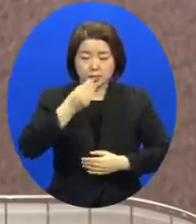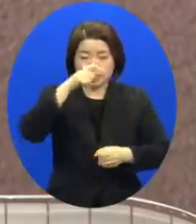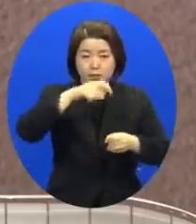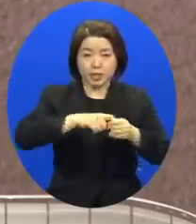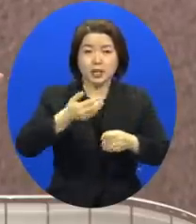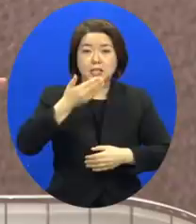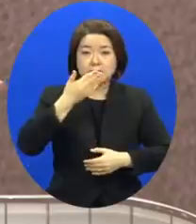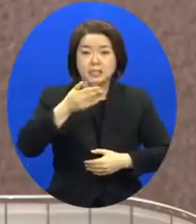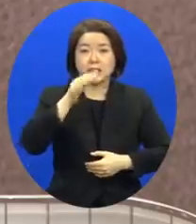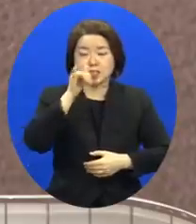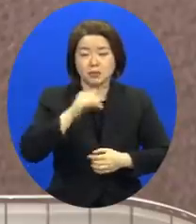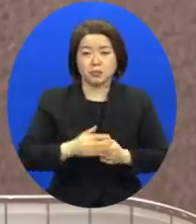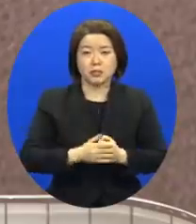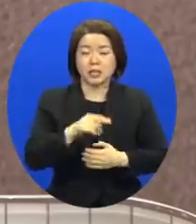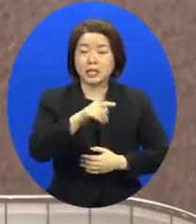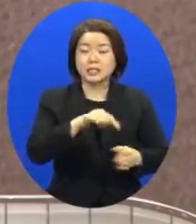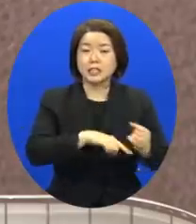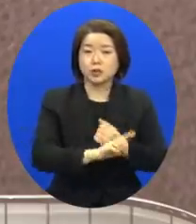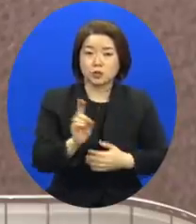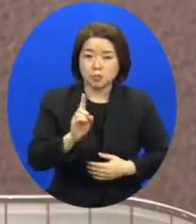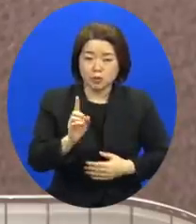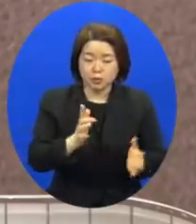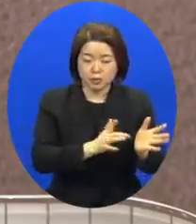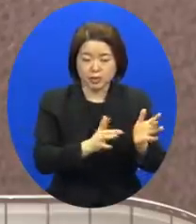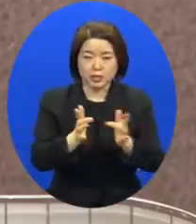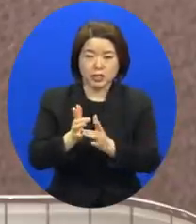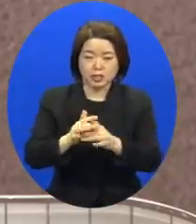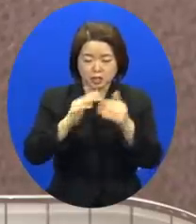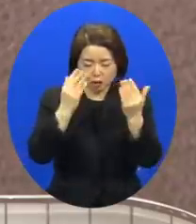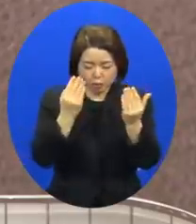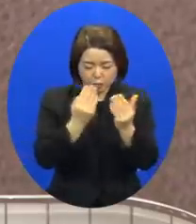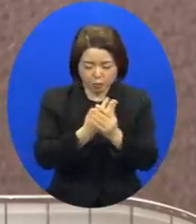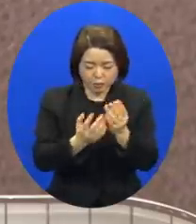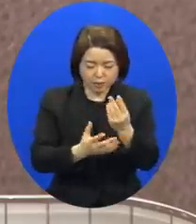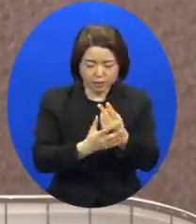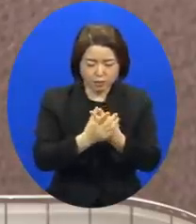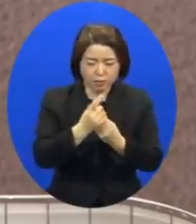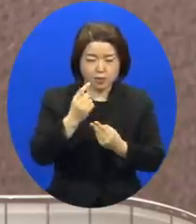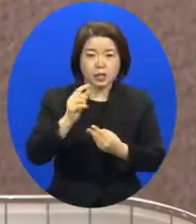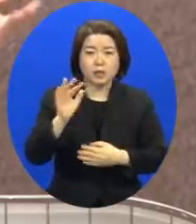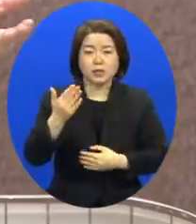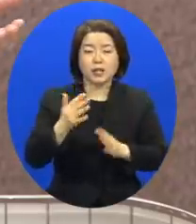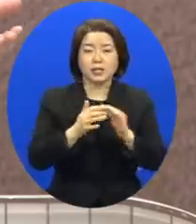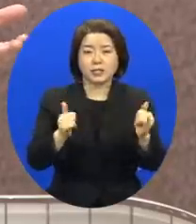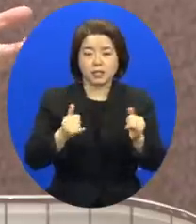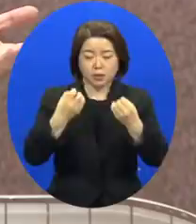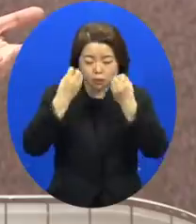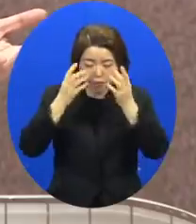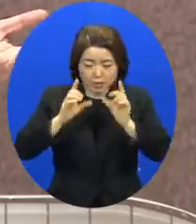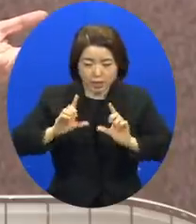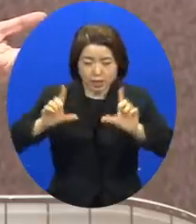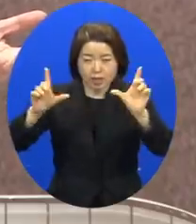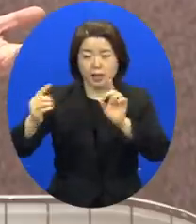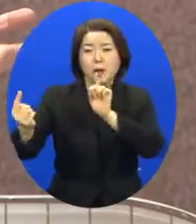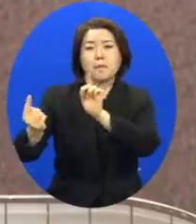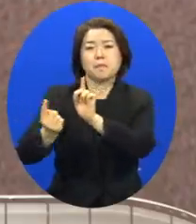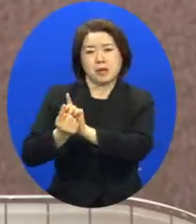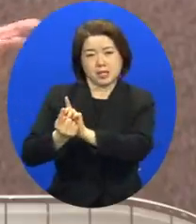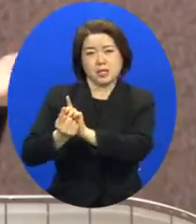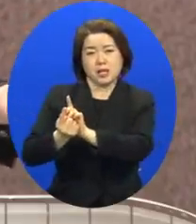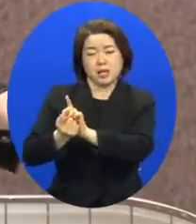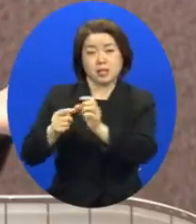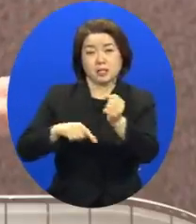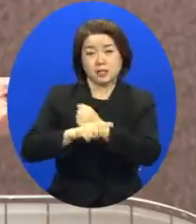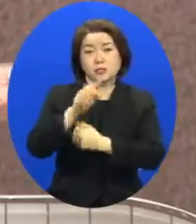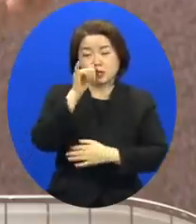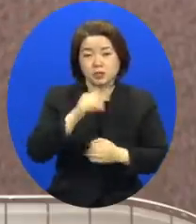성찰을 하는 이유는 예수님과 온전히 연합된 자로써 새해를 맞이 하자는 거죠 여러분